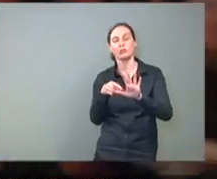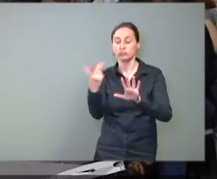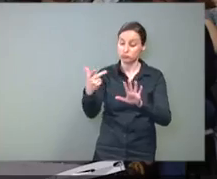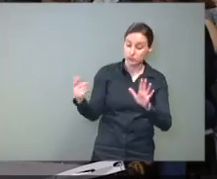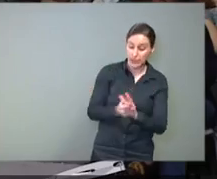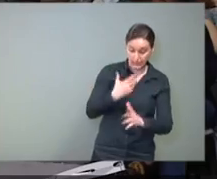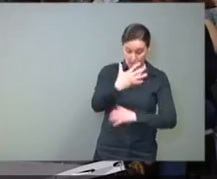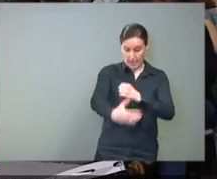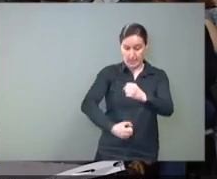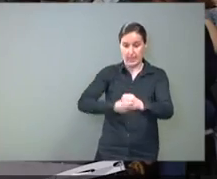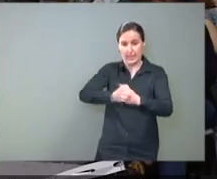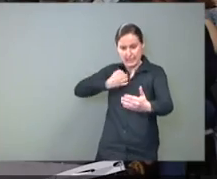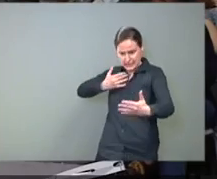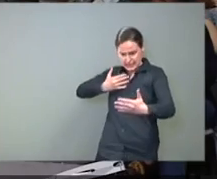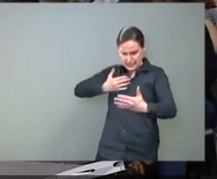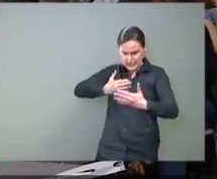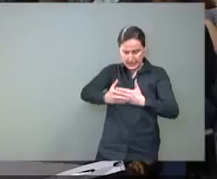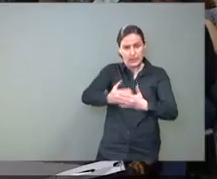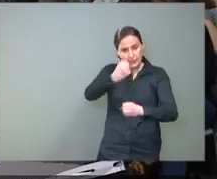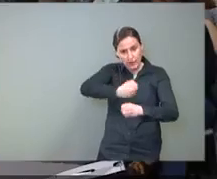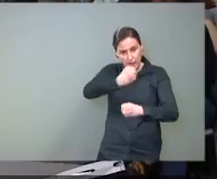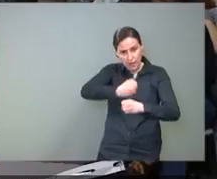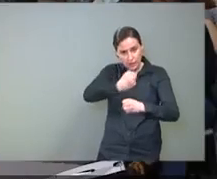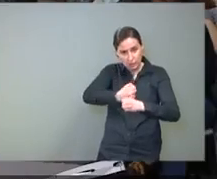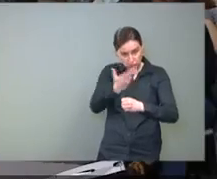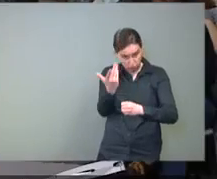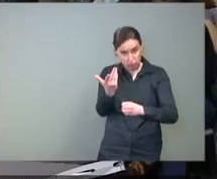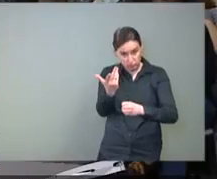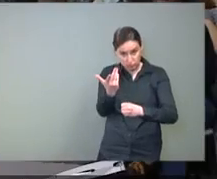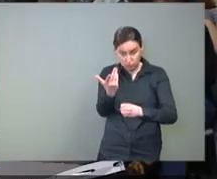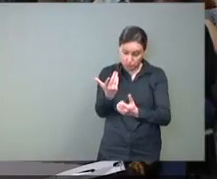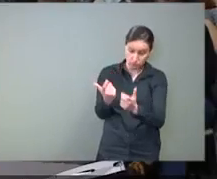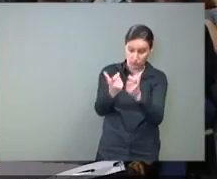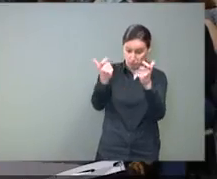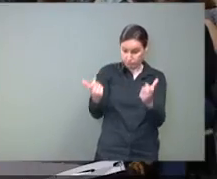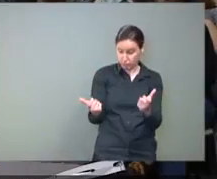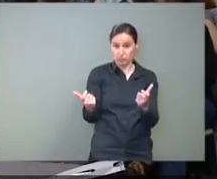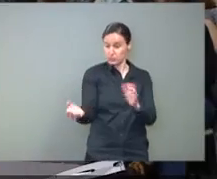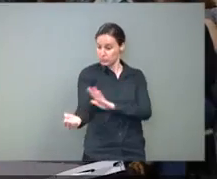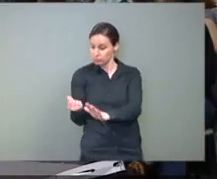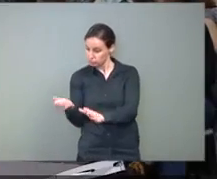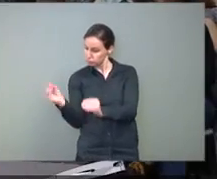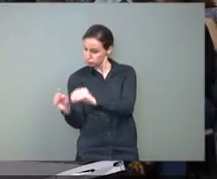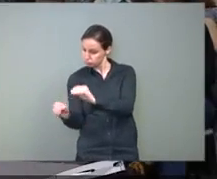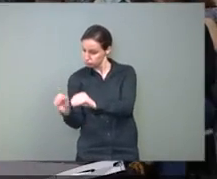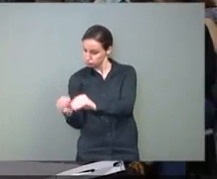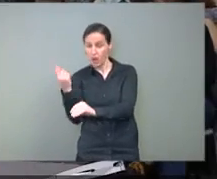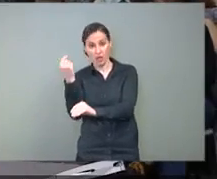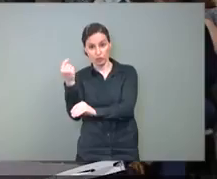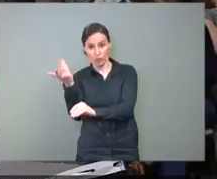vous aviez donné gratuitement aux actionnaires, je ne parle pas du reste, vous leur aviez donné gratuitement 10 jours de votre